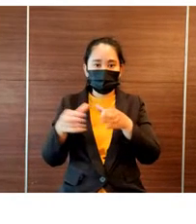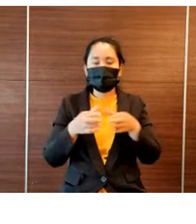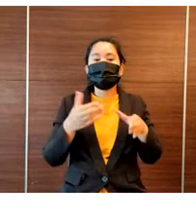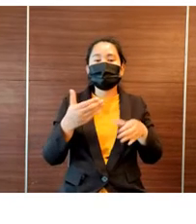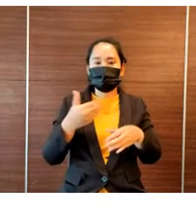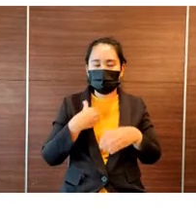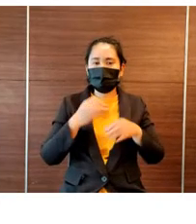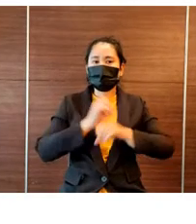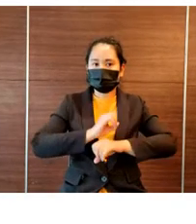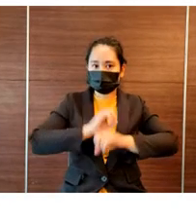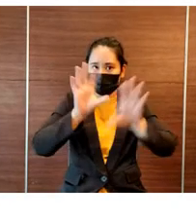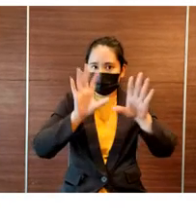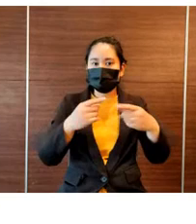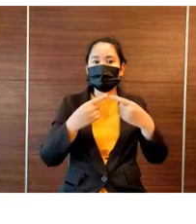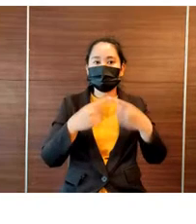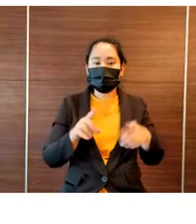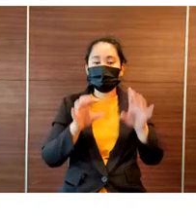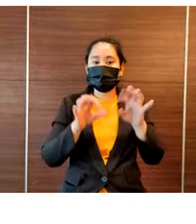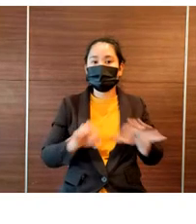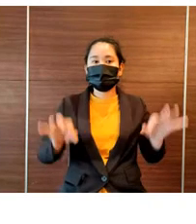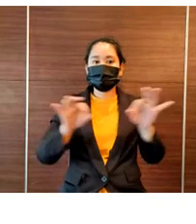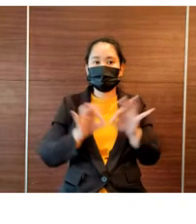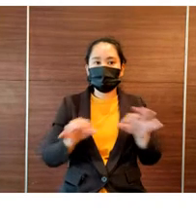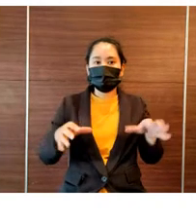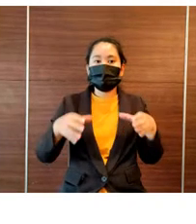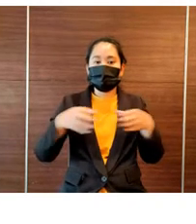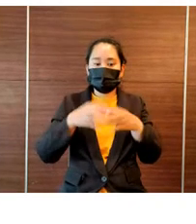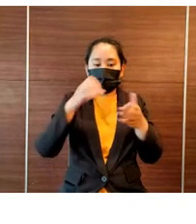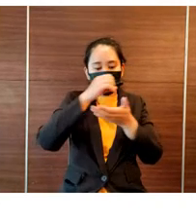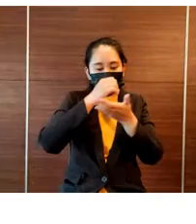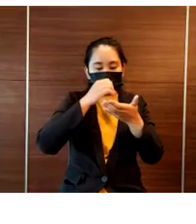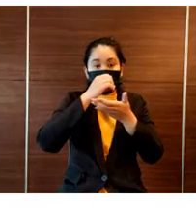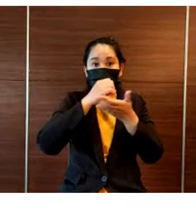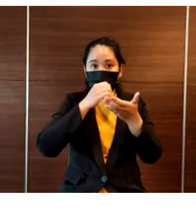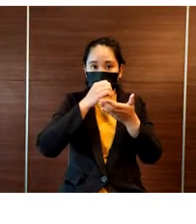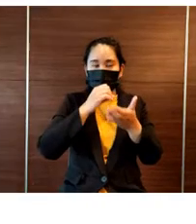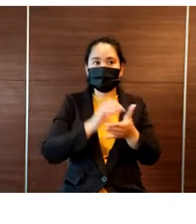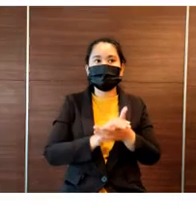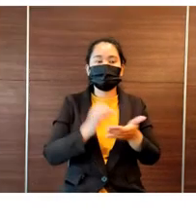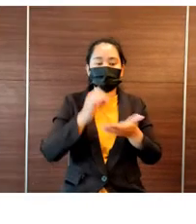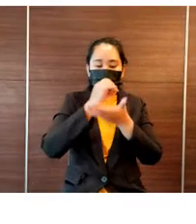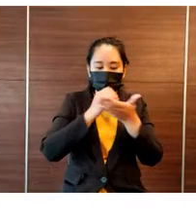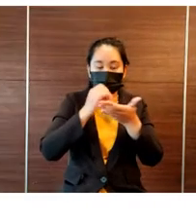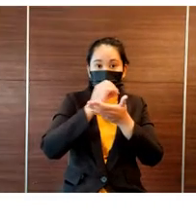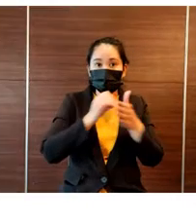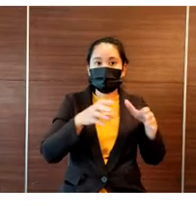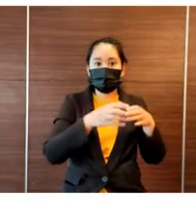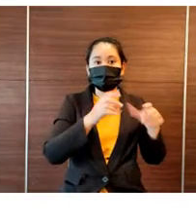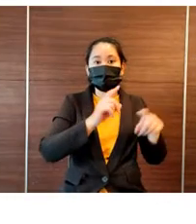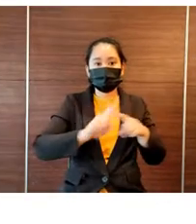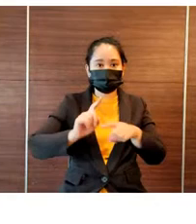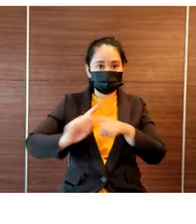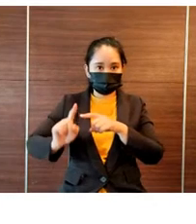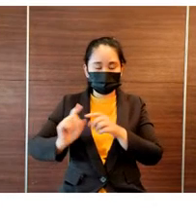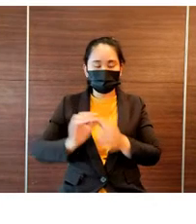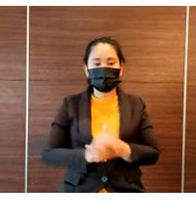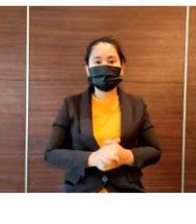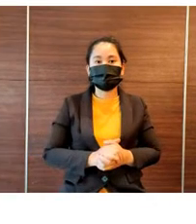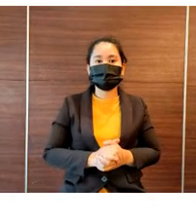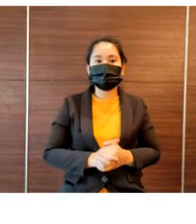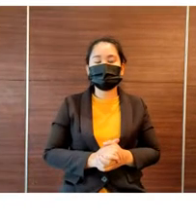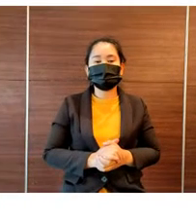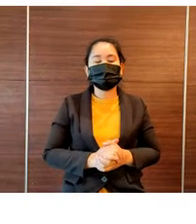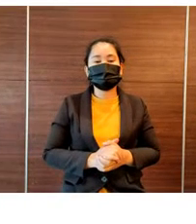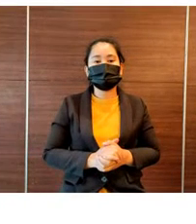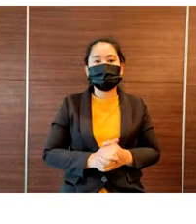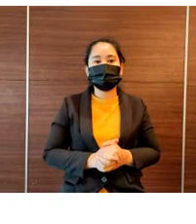ต่เราต้องมีมิติในเรื่องของกลุ่มผู้ใช้สารเสพติดนะคะที่มีความหลากหลายทางเพศด้วยค่ะรอบนี้เนี่ยก็